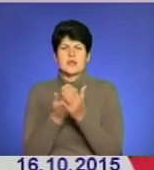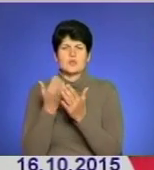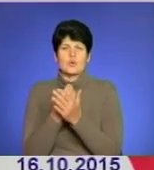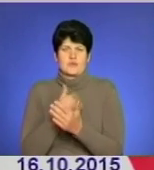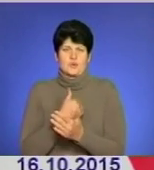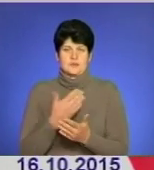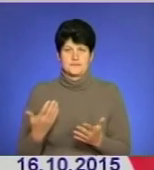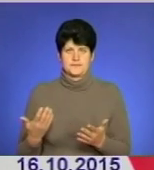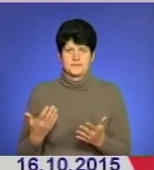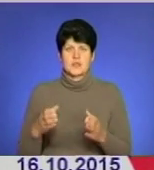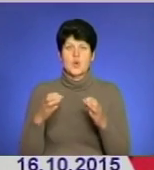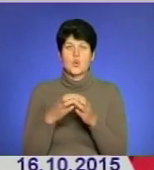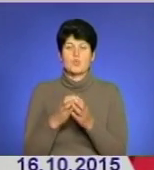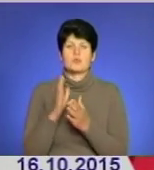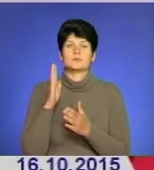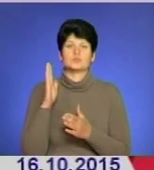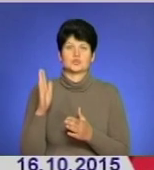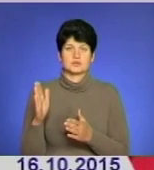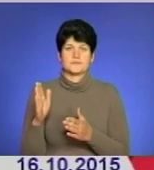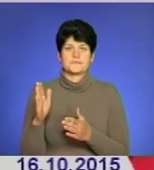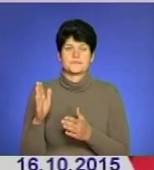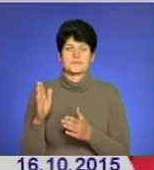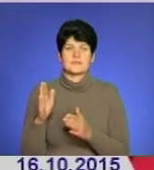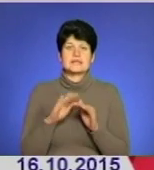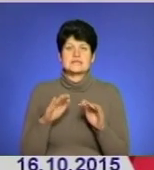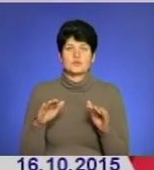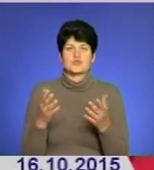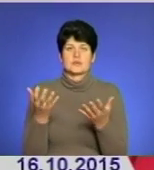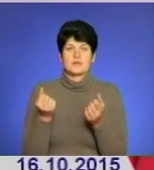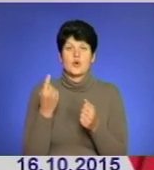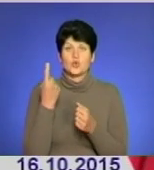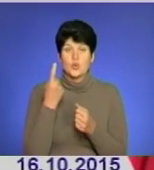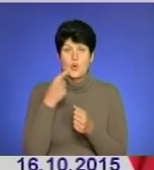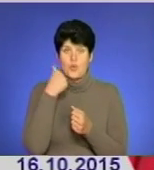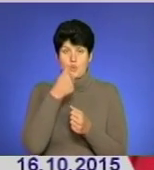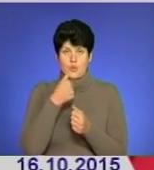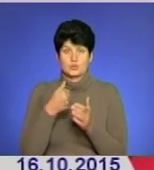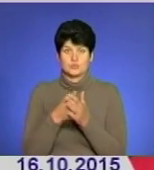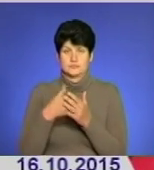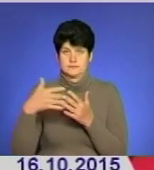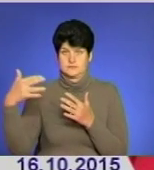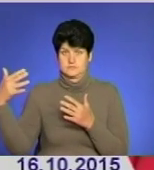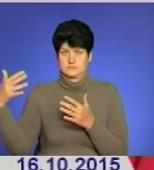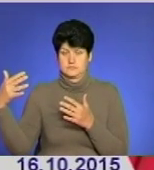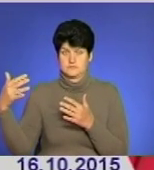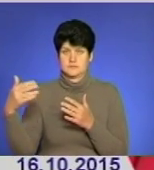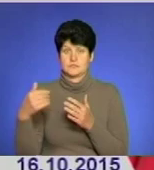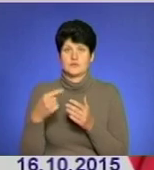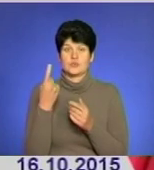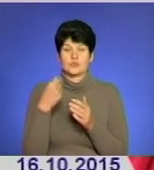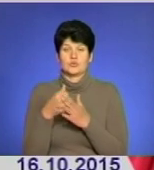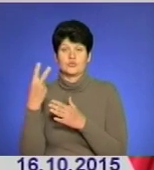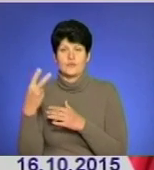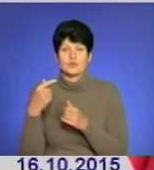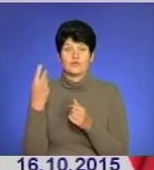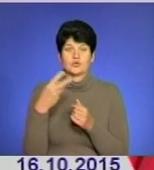ми хотіли. Група буде, ми садочок набираємо з року до і далі, з року до 2, з 2 до 3 і